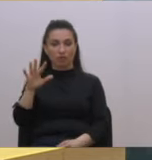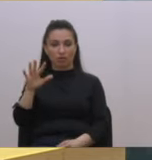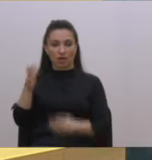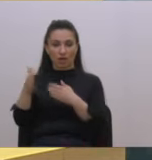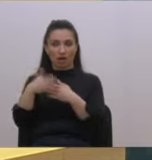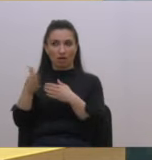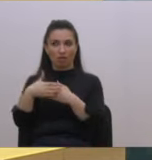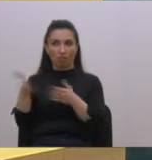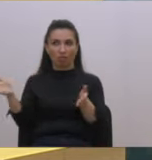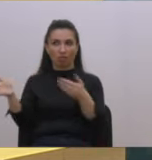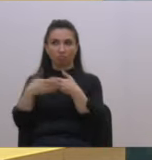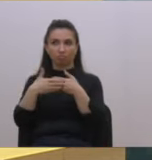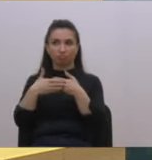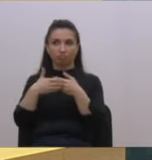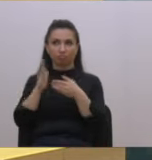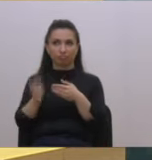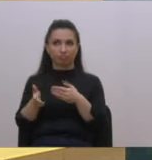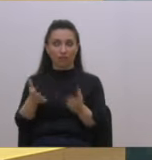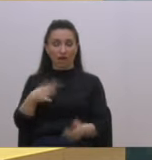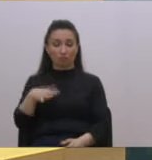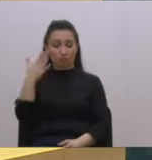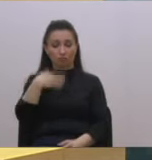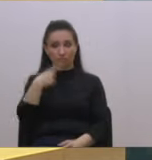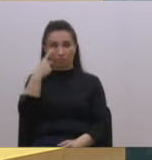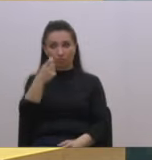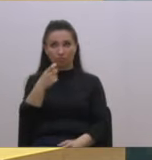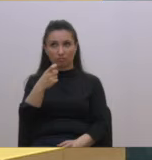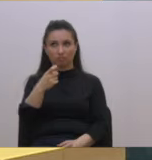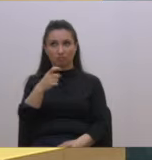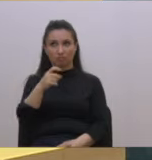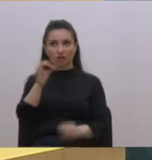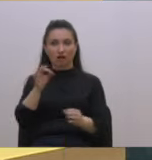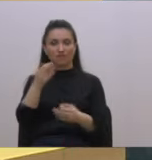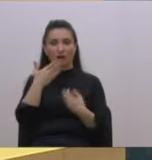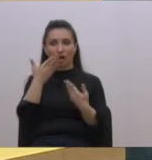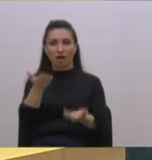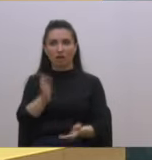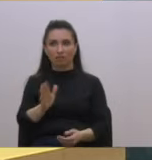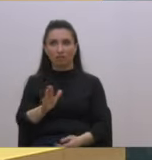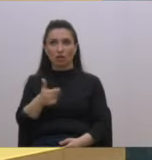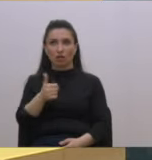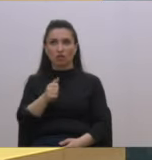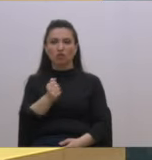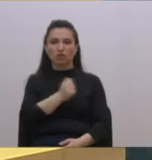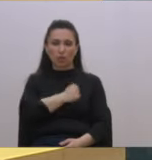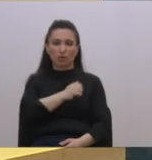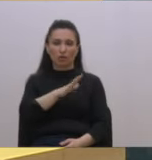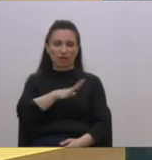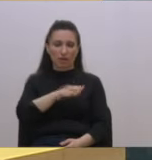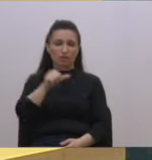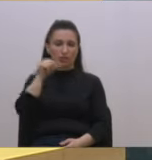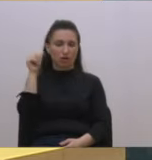Karebi. Mogmartlam kartul ოცნებას, რომელსაც არავინ არაფერს ეკითხება. Როგორც საწოდავები იყავით ჩარშან ამ